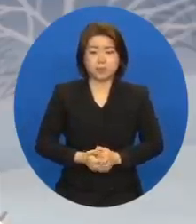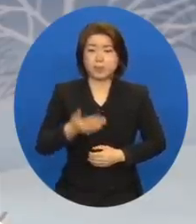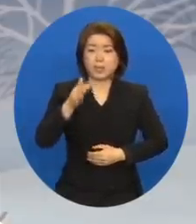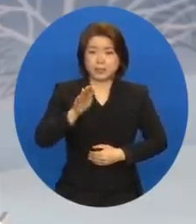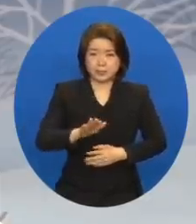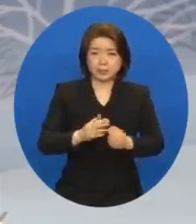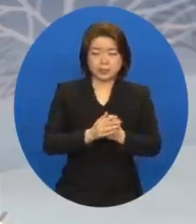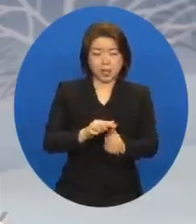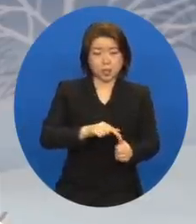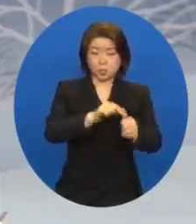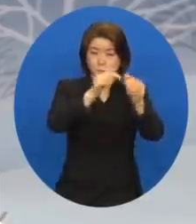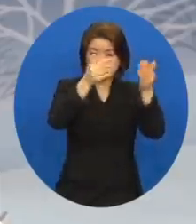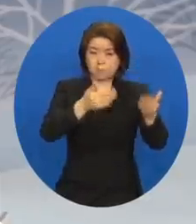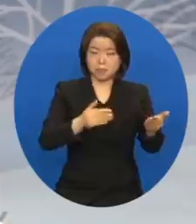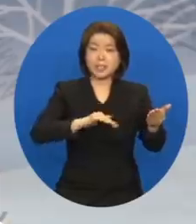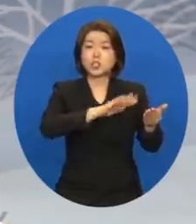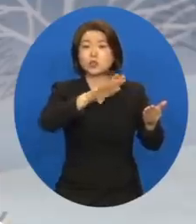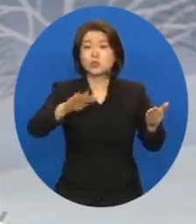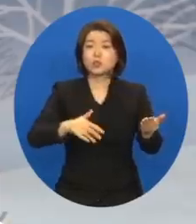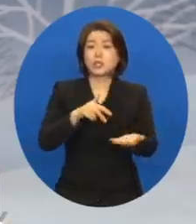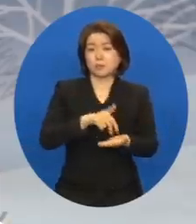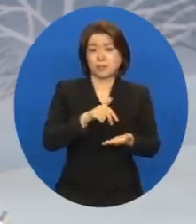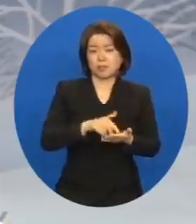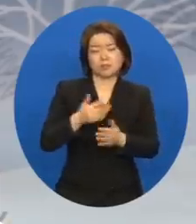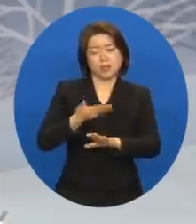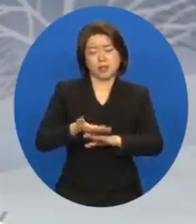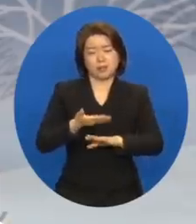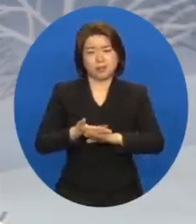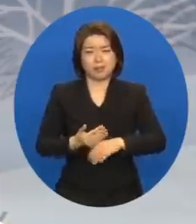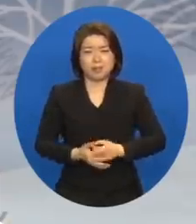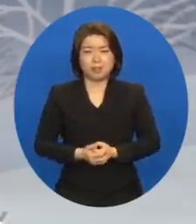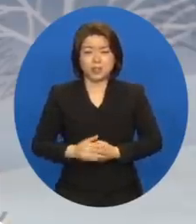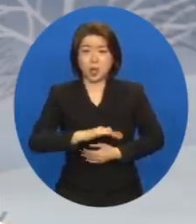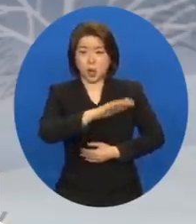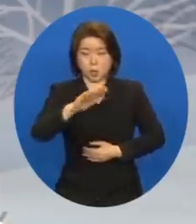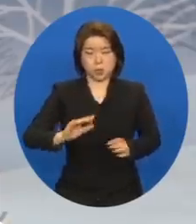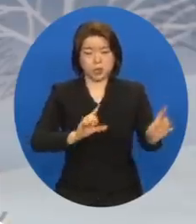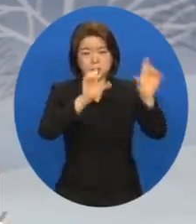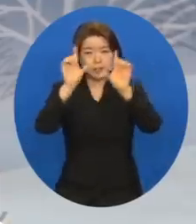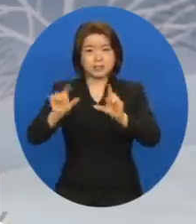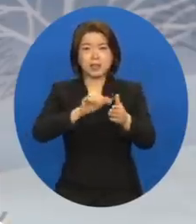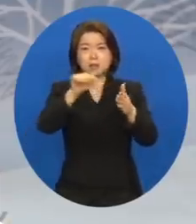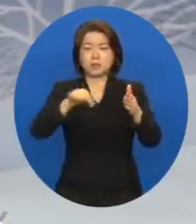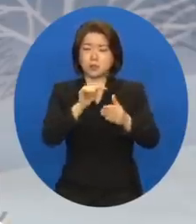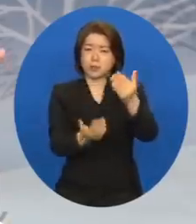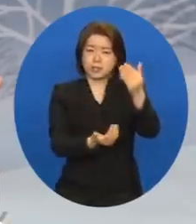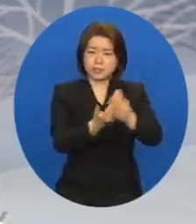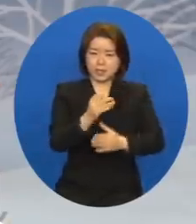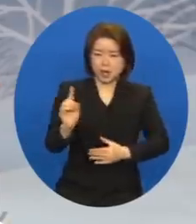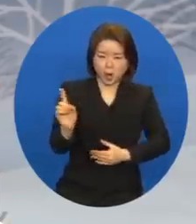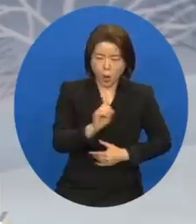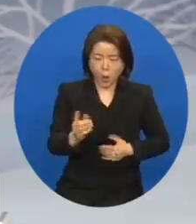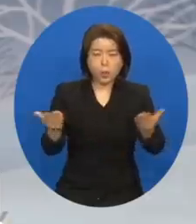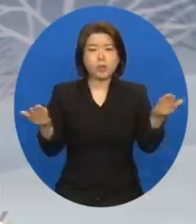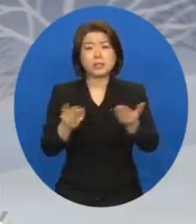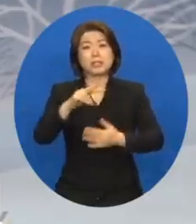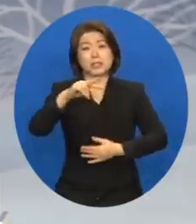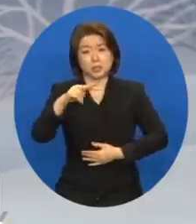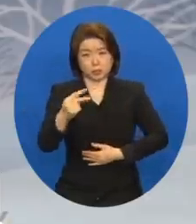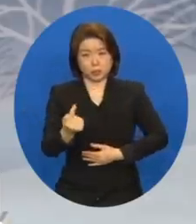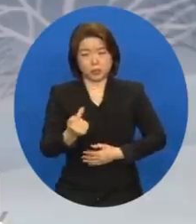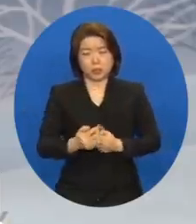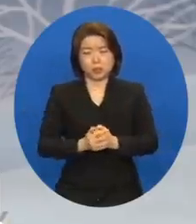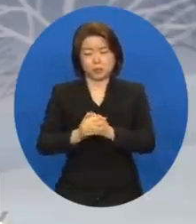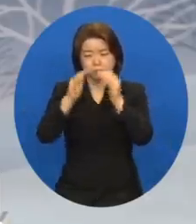그러나 구원받은 우리들에게는 다릅니다. 우리들의 삶 속에 일어나는 어떤 일들도 다